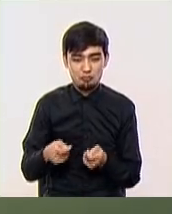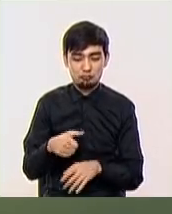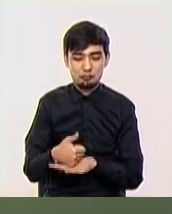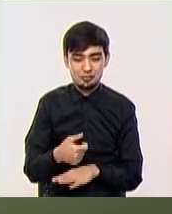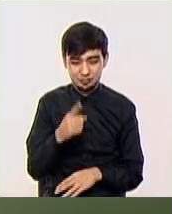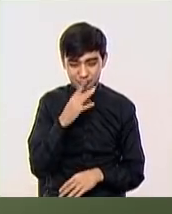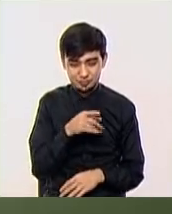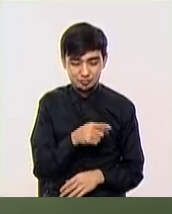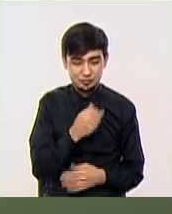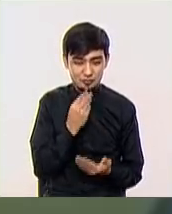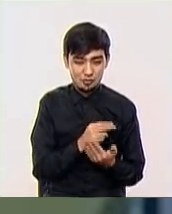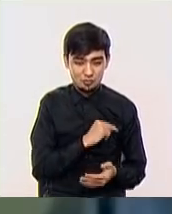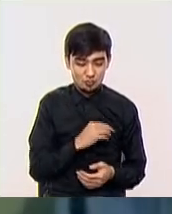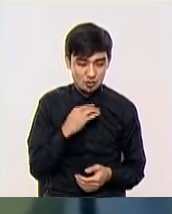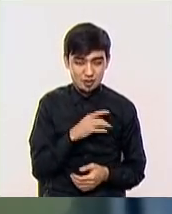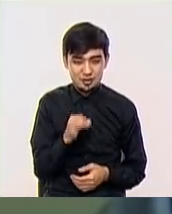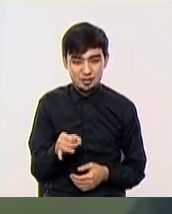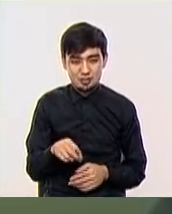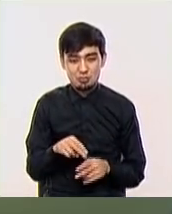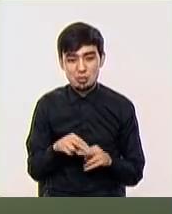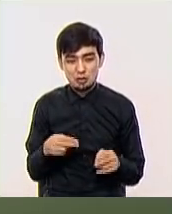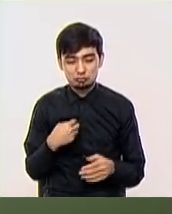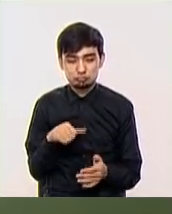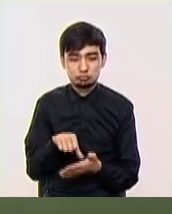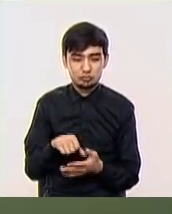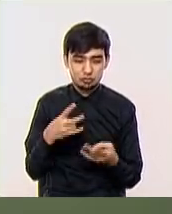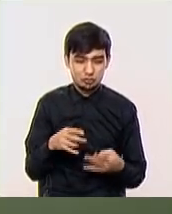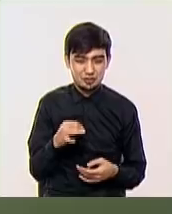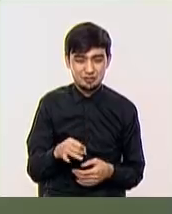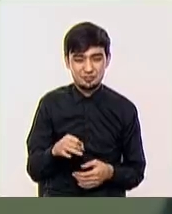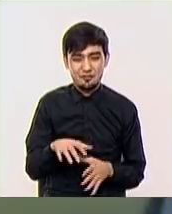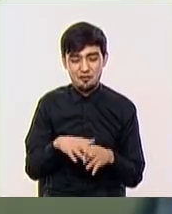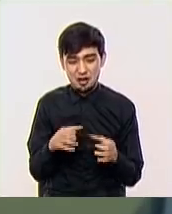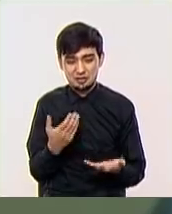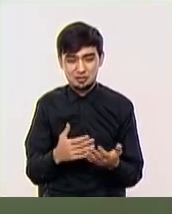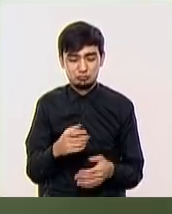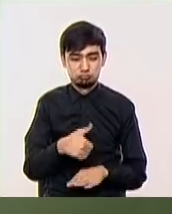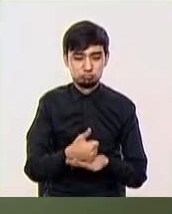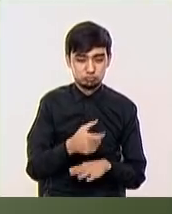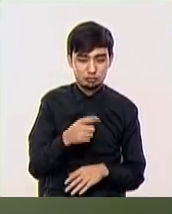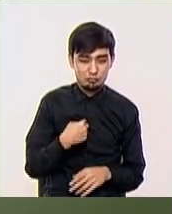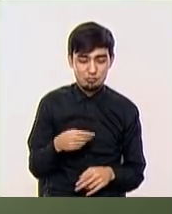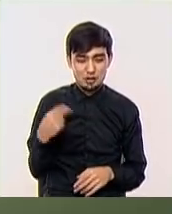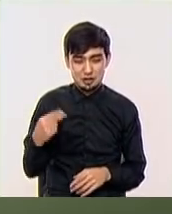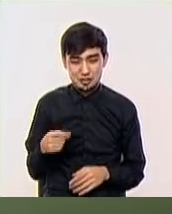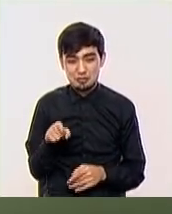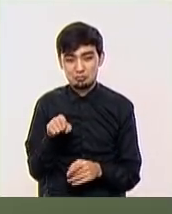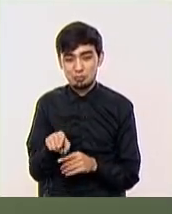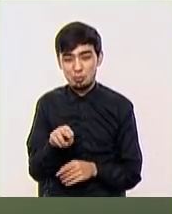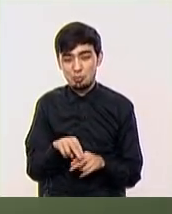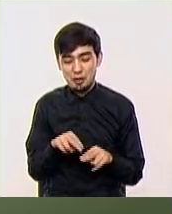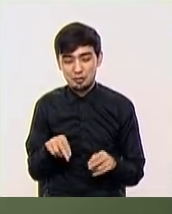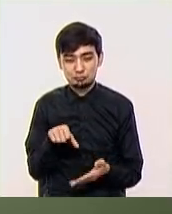негізі партияның мүшесі болудың қажеті жоқ деп ойлаймын. Негізі чиновник болсын, президент болсын, олар партияның